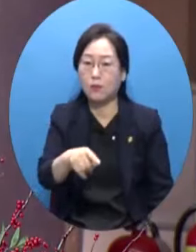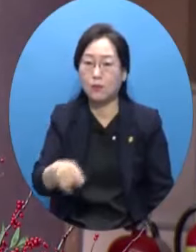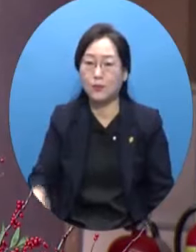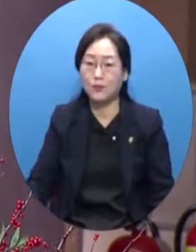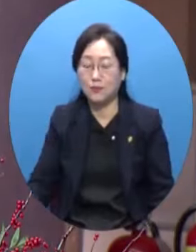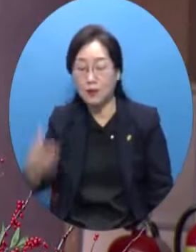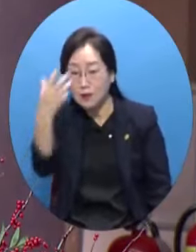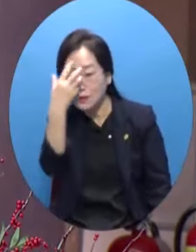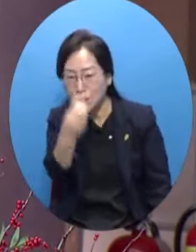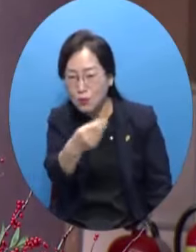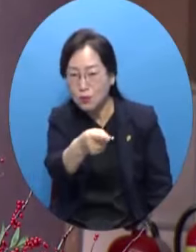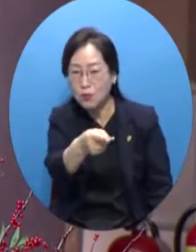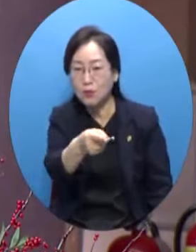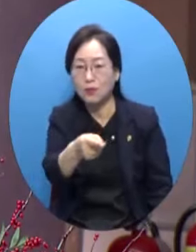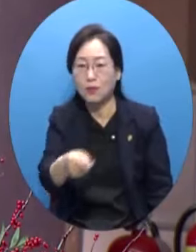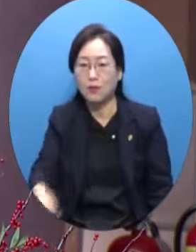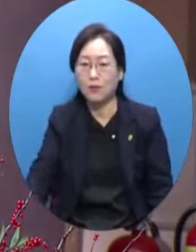본